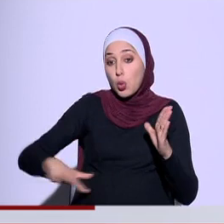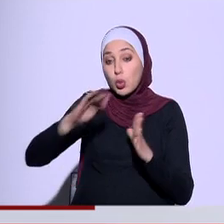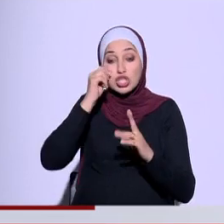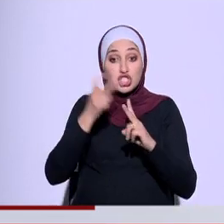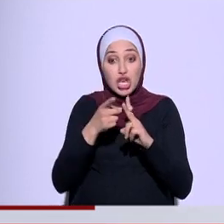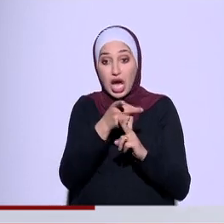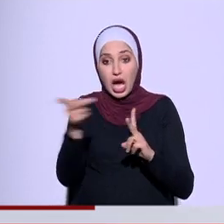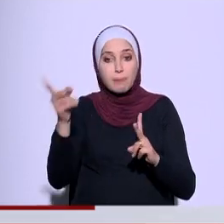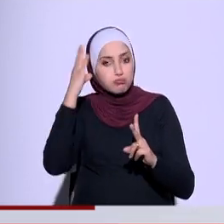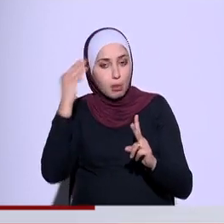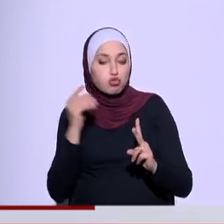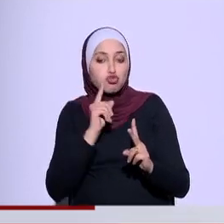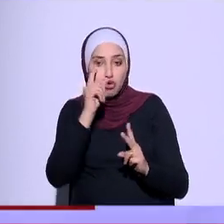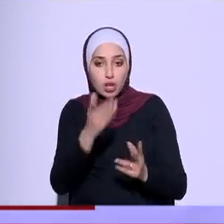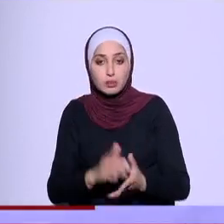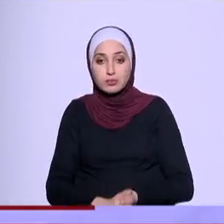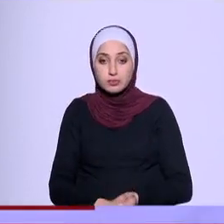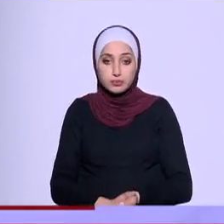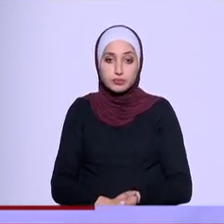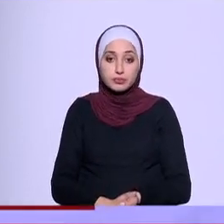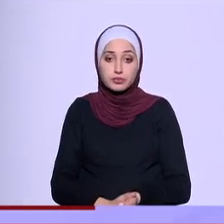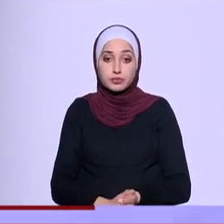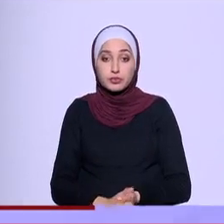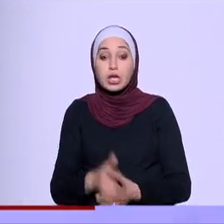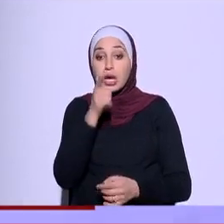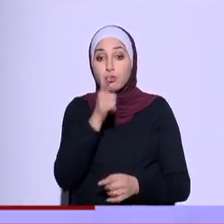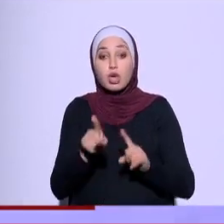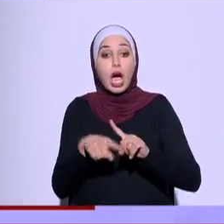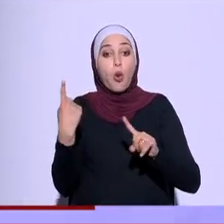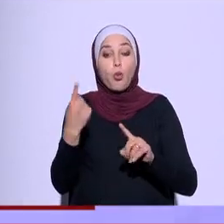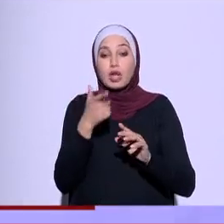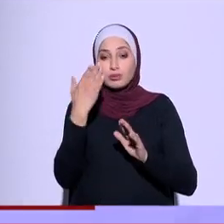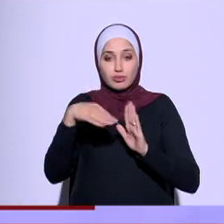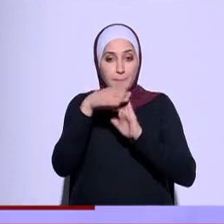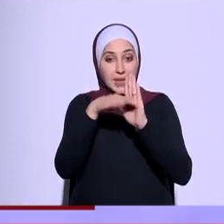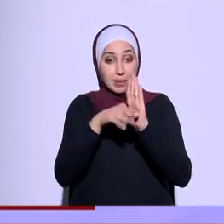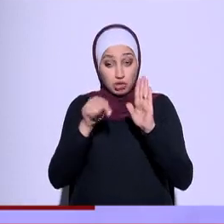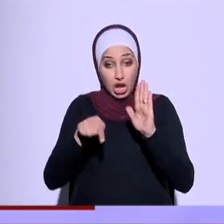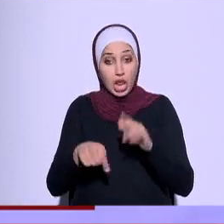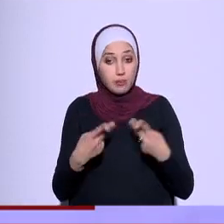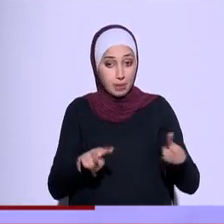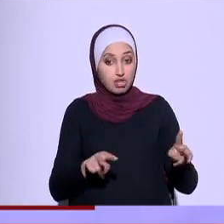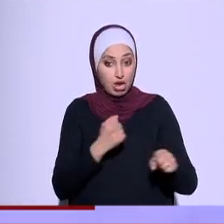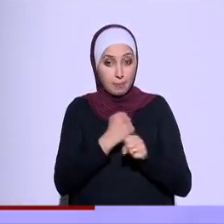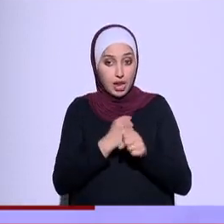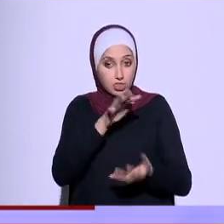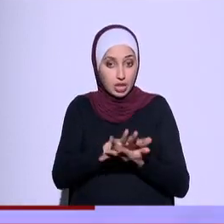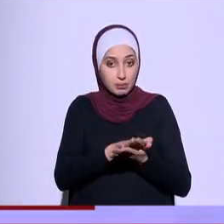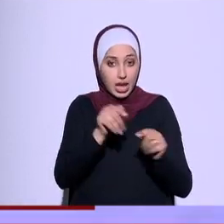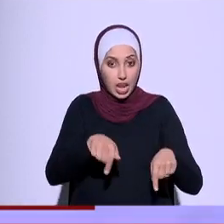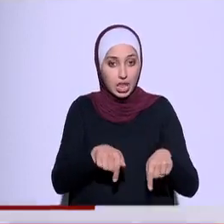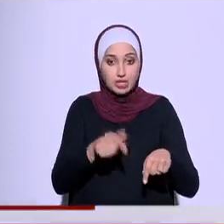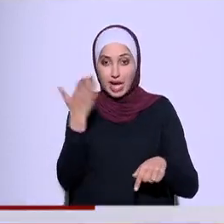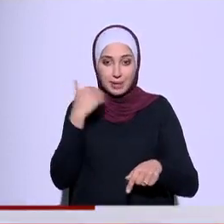المواطنين والمقيمين. نعم، لكن ما ذكرته من خدمات في البداية هي الآن فعالة على هذه النسخة الجديدة من التطبيق. طبعا